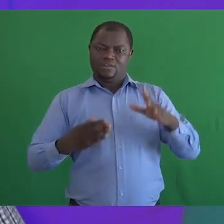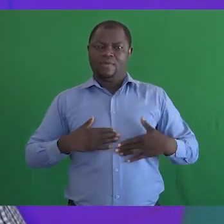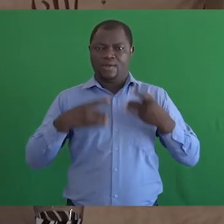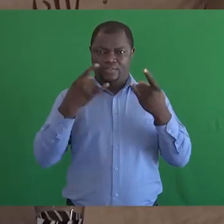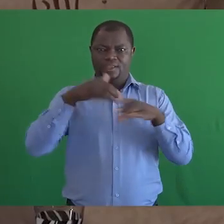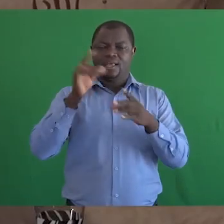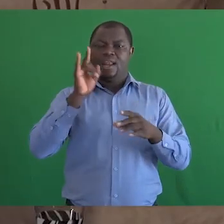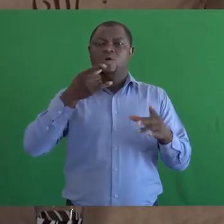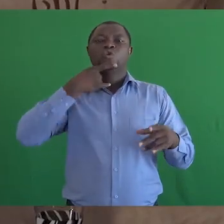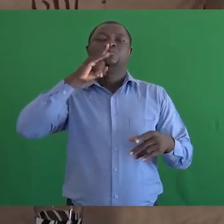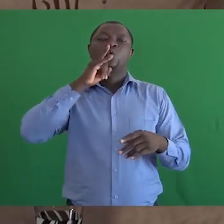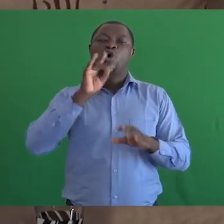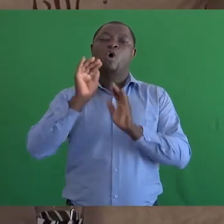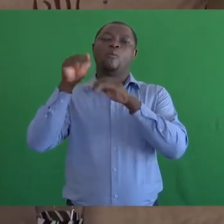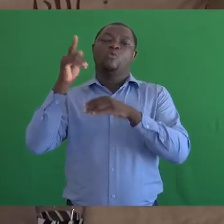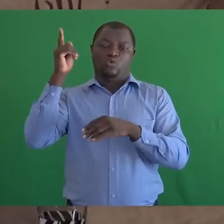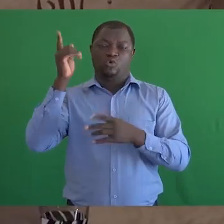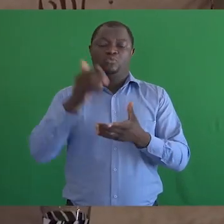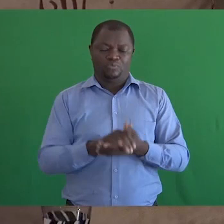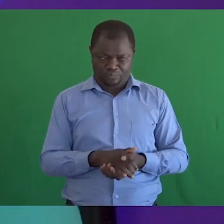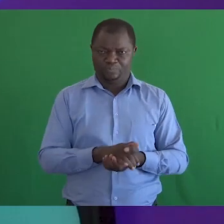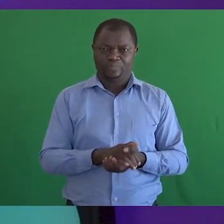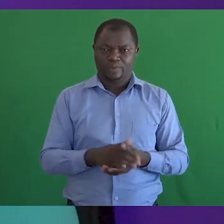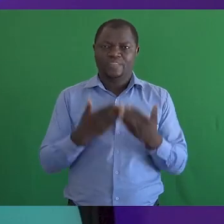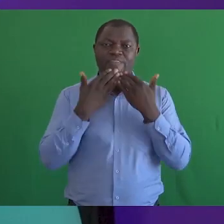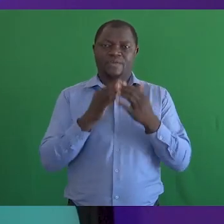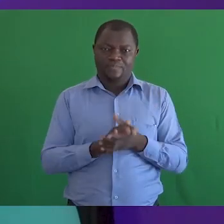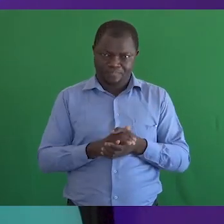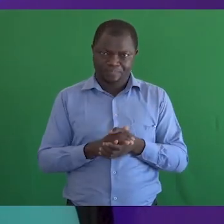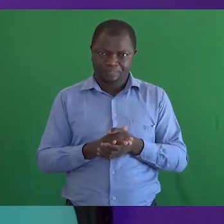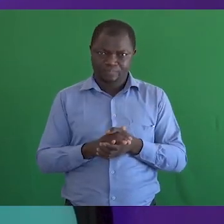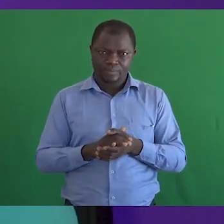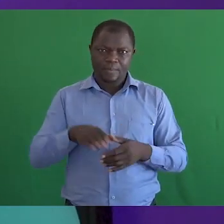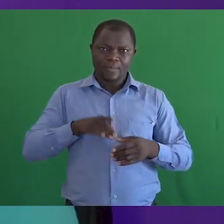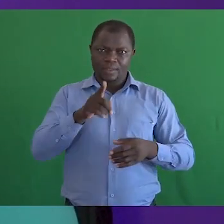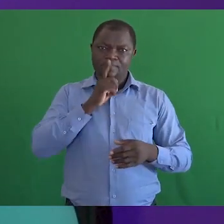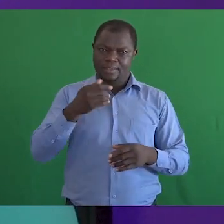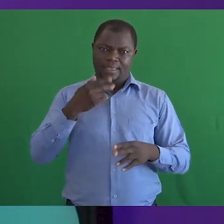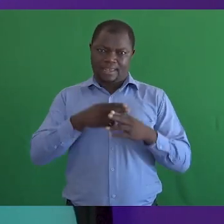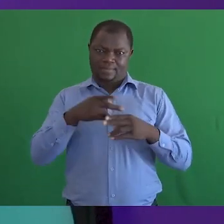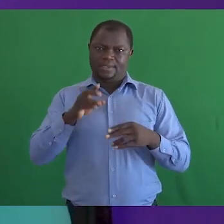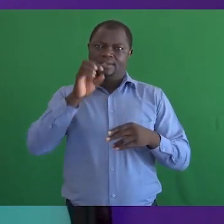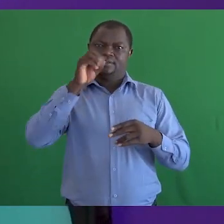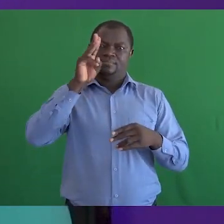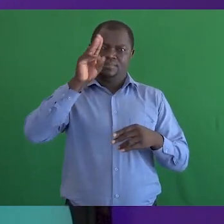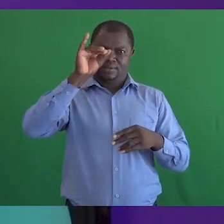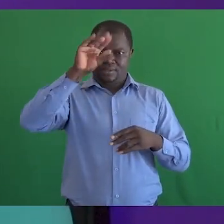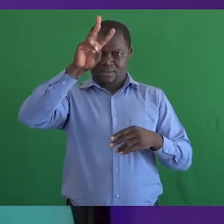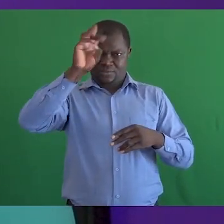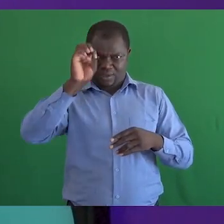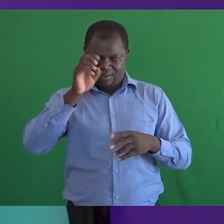Harare Hospital tinokutendai chiremba nokunge muri pano ini ndinoitwa Sister Spiwe